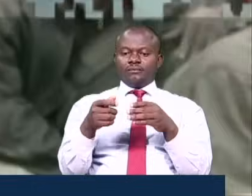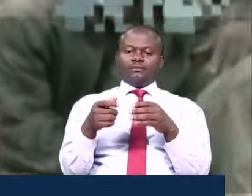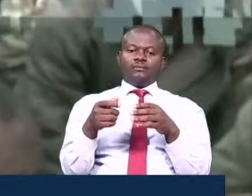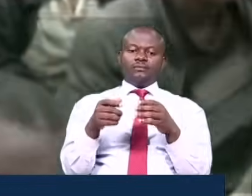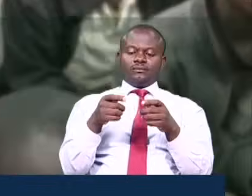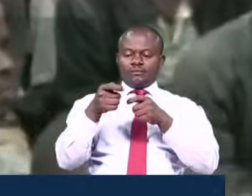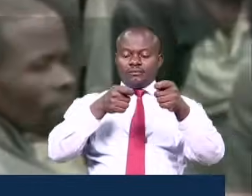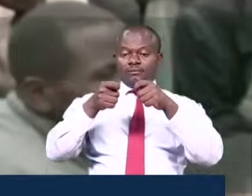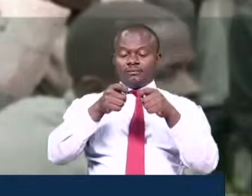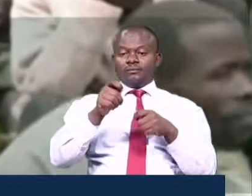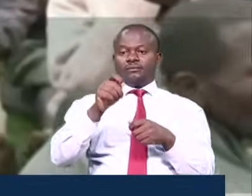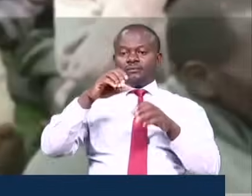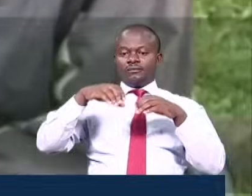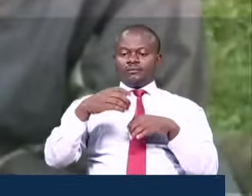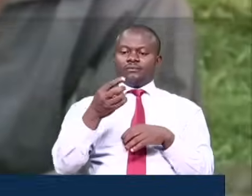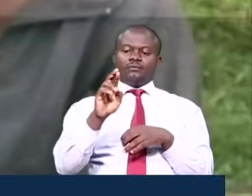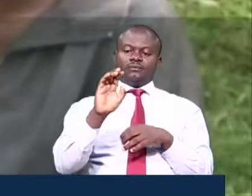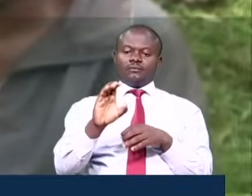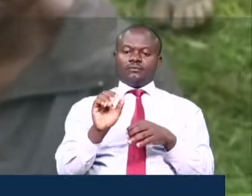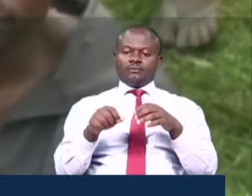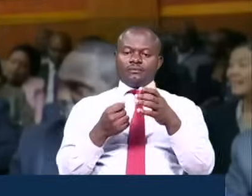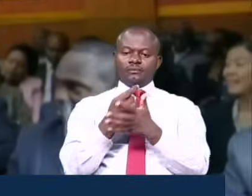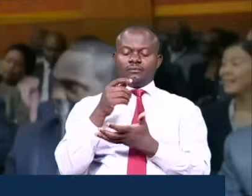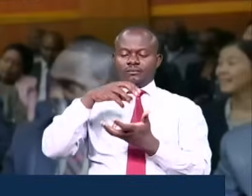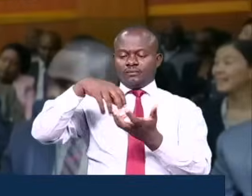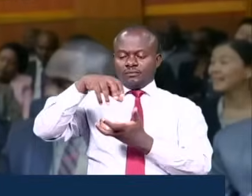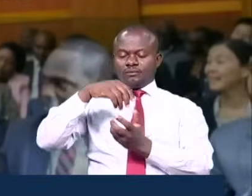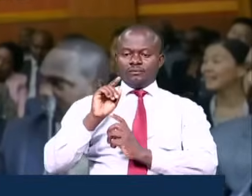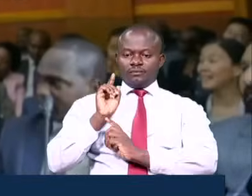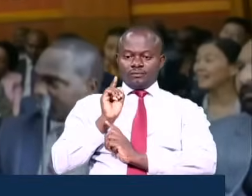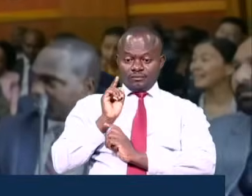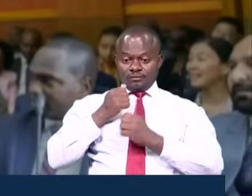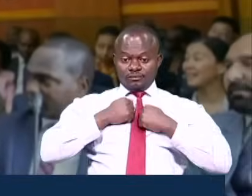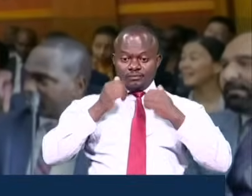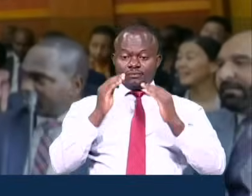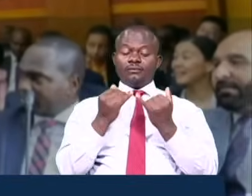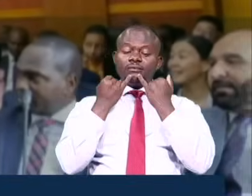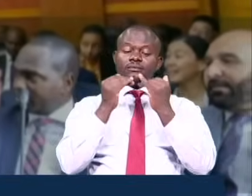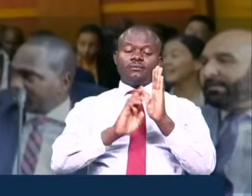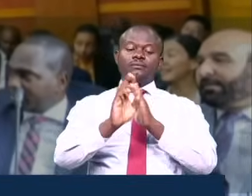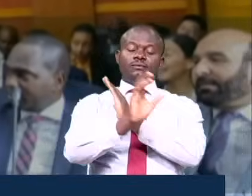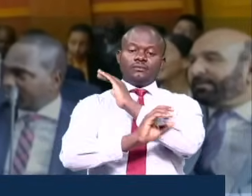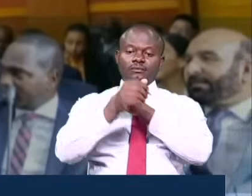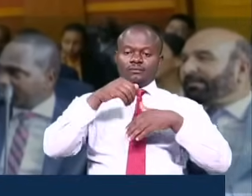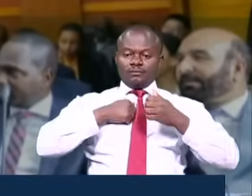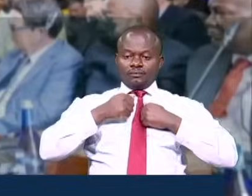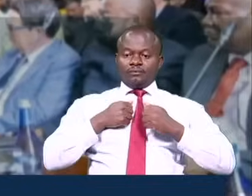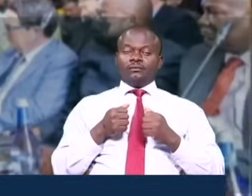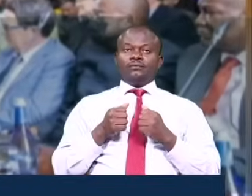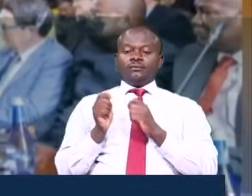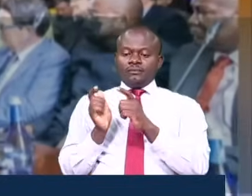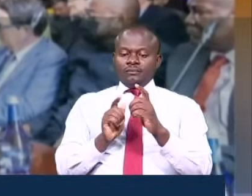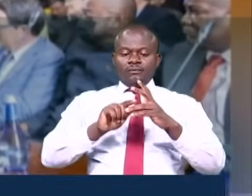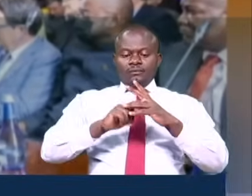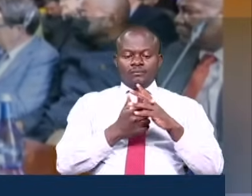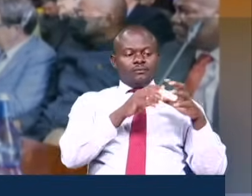Kinshasa ibirushaho gutera impungenge ku mutekano w'u Rwanda Minisitiri Biruta yamenyesheje abagari ibihugu byabo mu Rwanda ko imirwano y'ubuye hagati y'ihuriro ry'imitwe